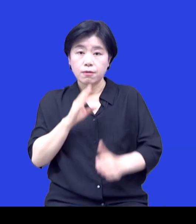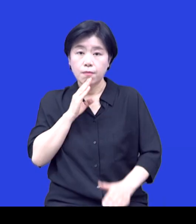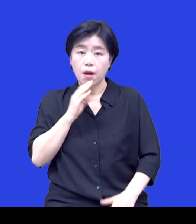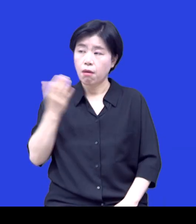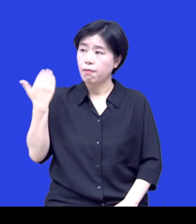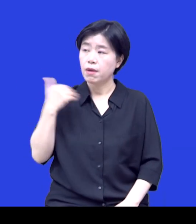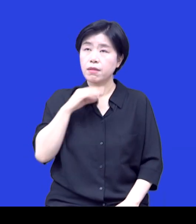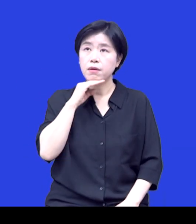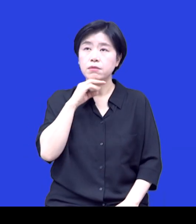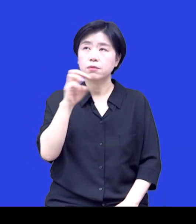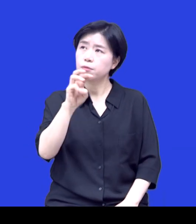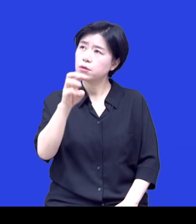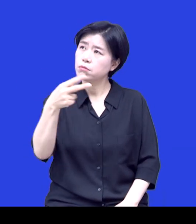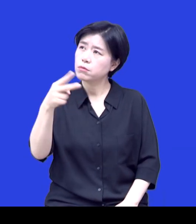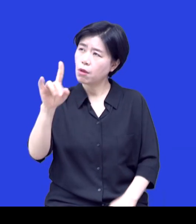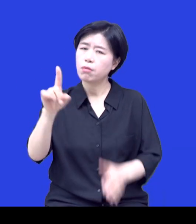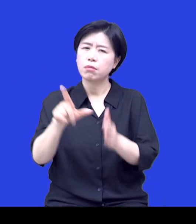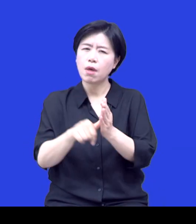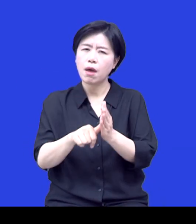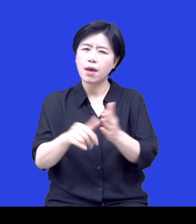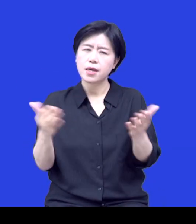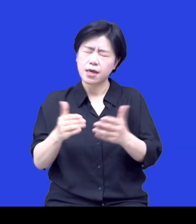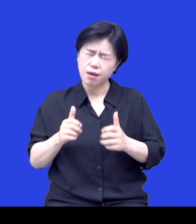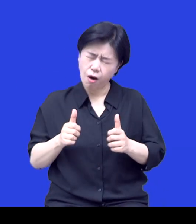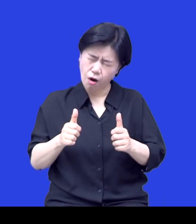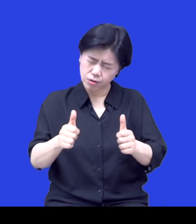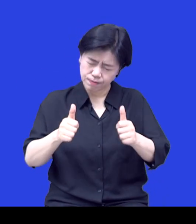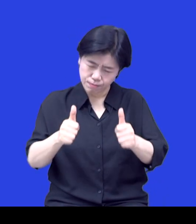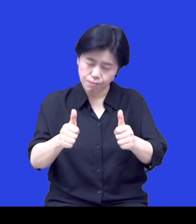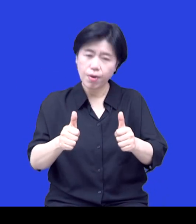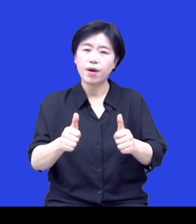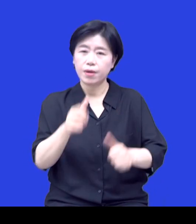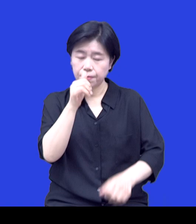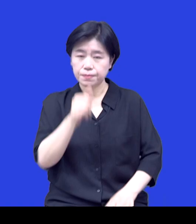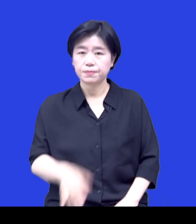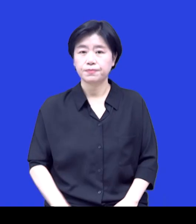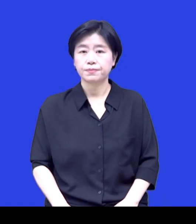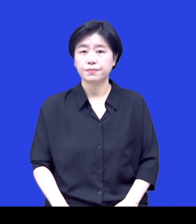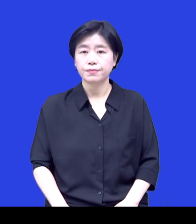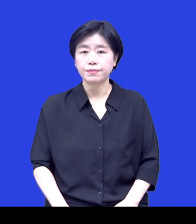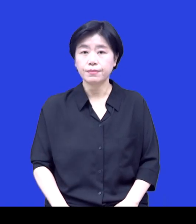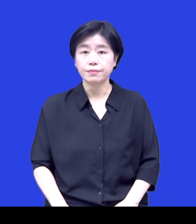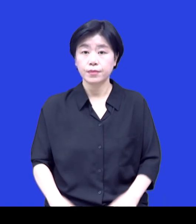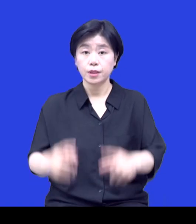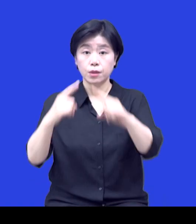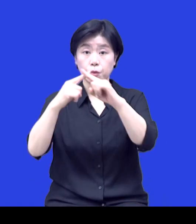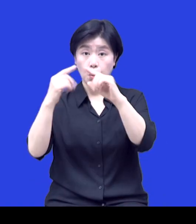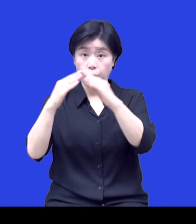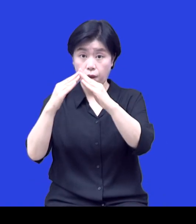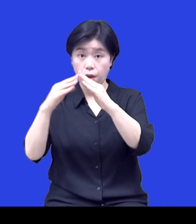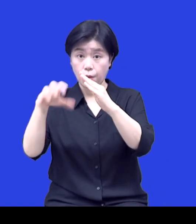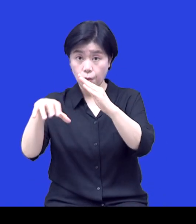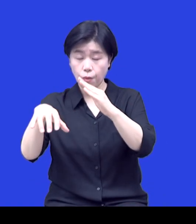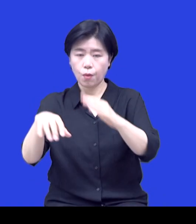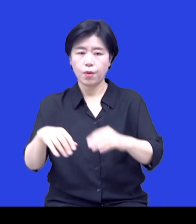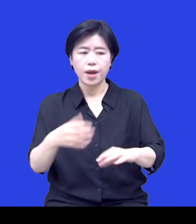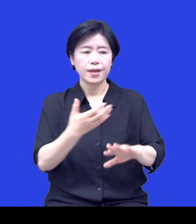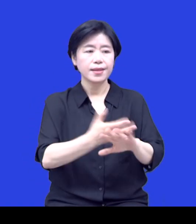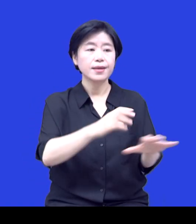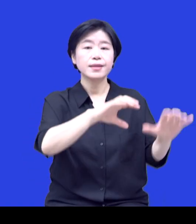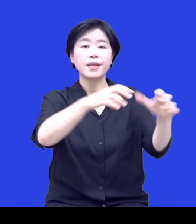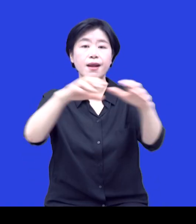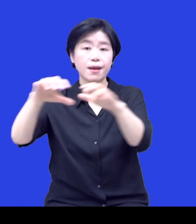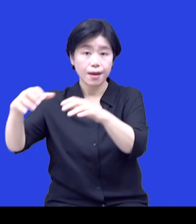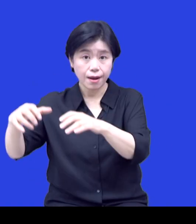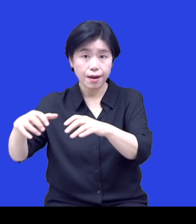막 미친 듯이 일을 했죠. 근데 그러다가 이제 온누리교회에서 러브 소나타라고 일본 전도 집회와 또 대만 러브 소나타를